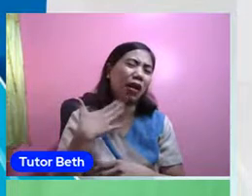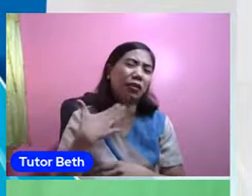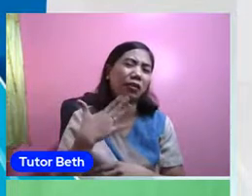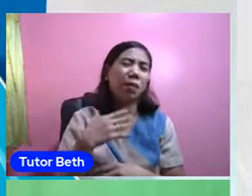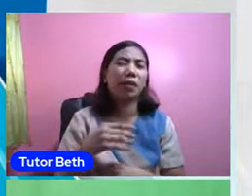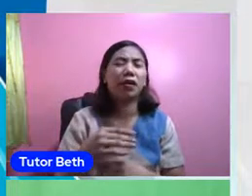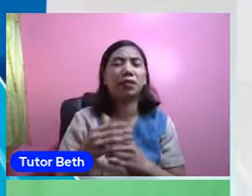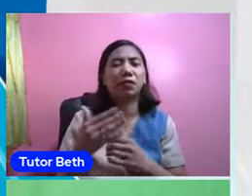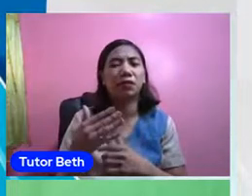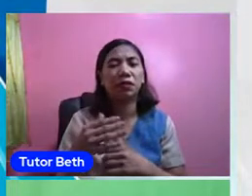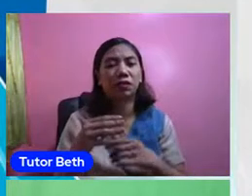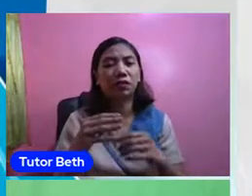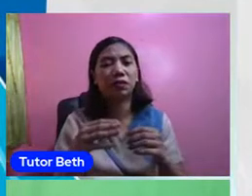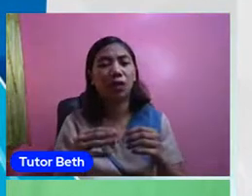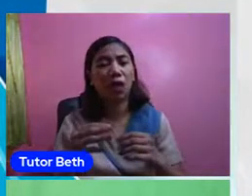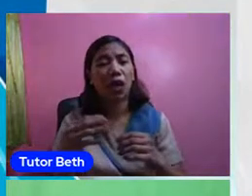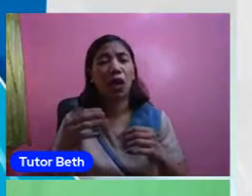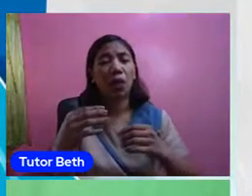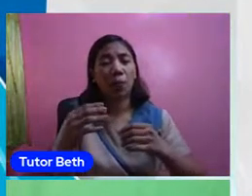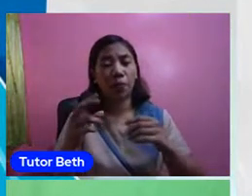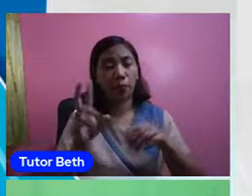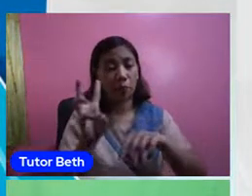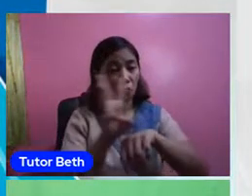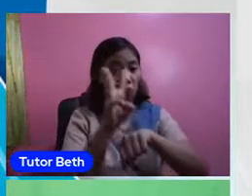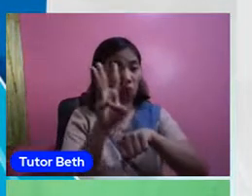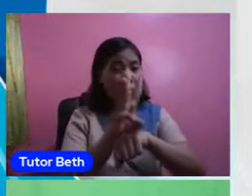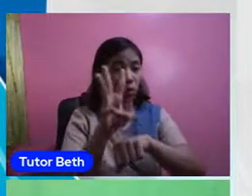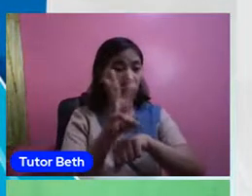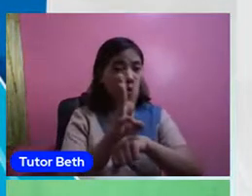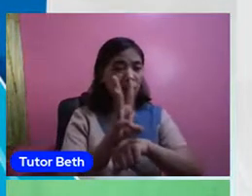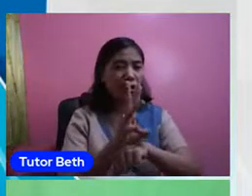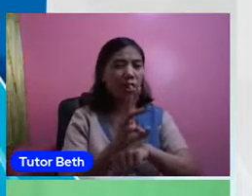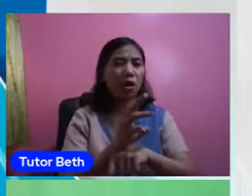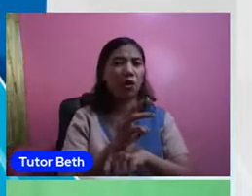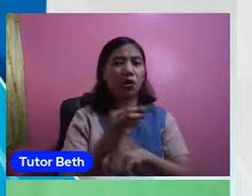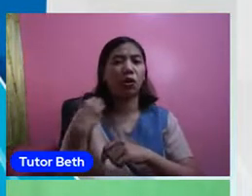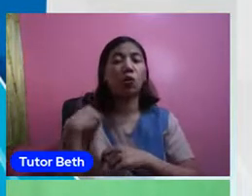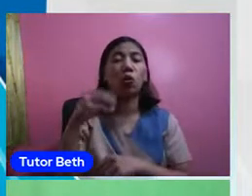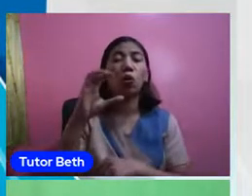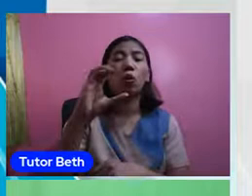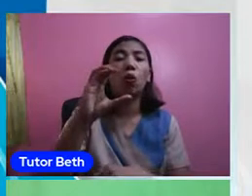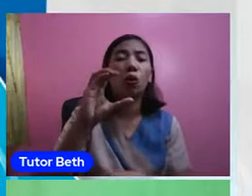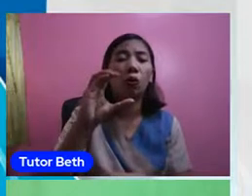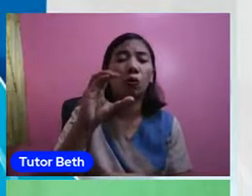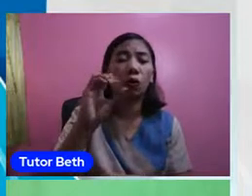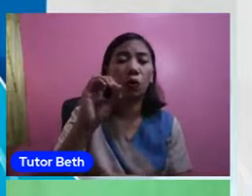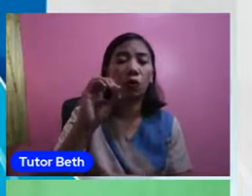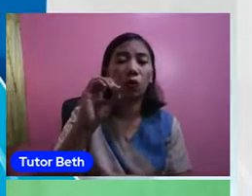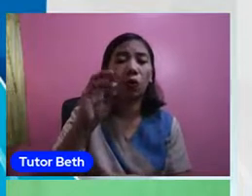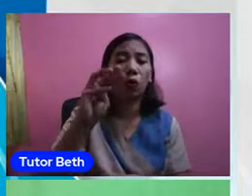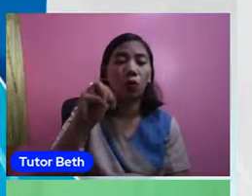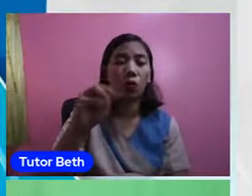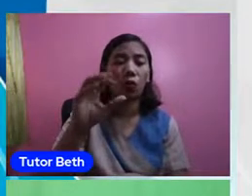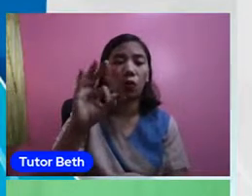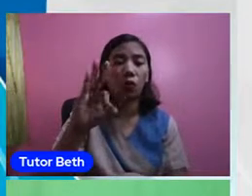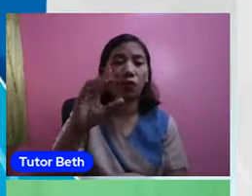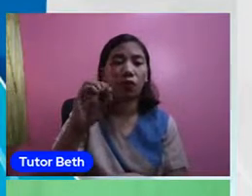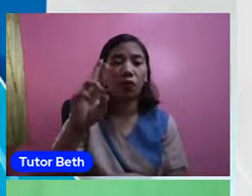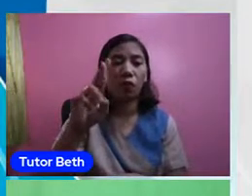yung mga damit na sinusoot natin. Diba? Okay. Tama ha. Magagaling sila. Next, number three.